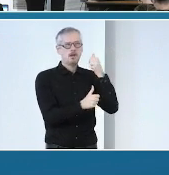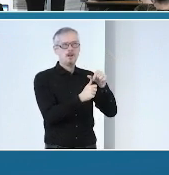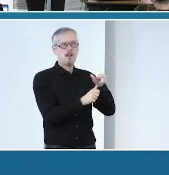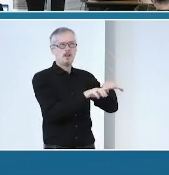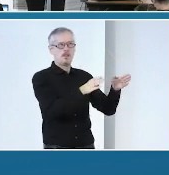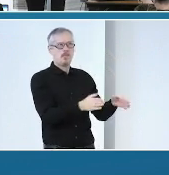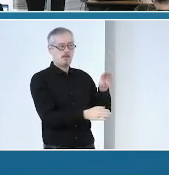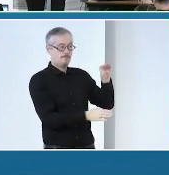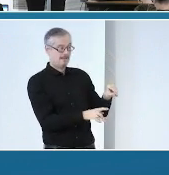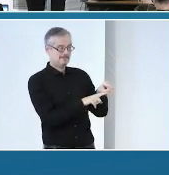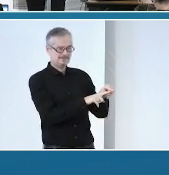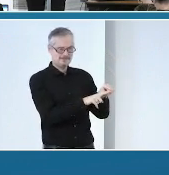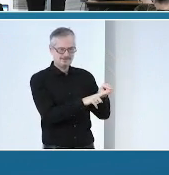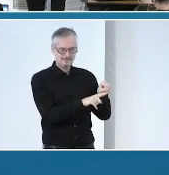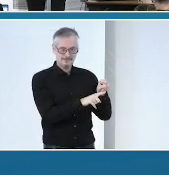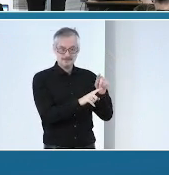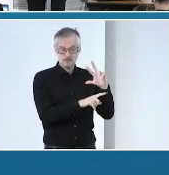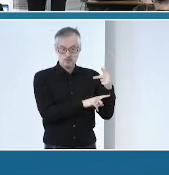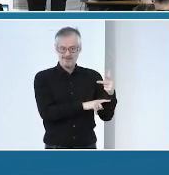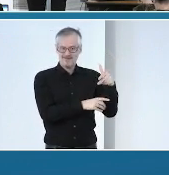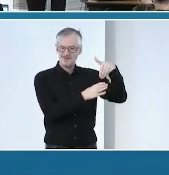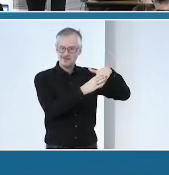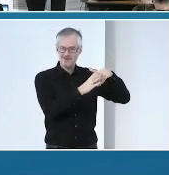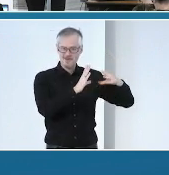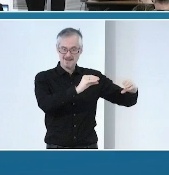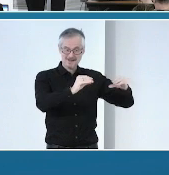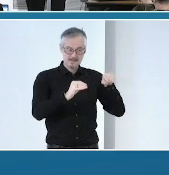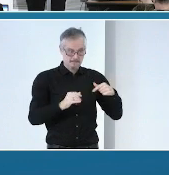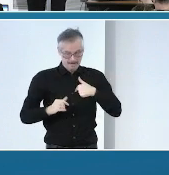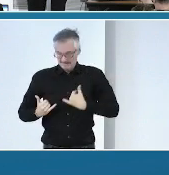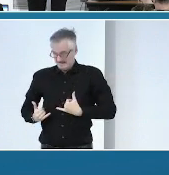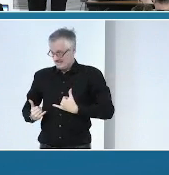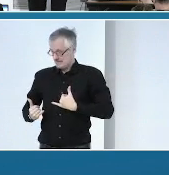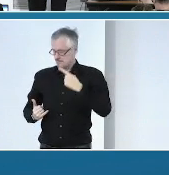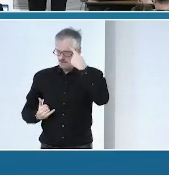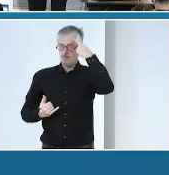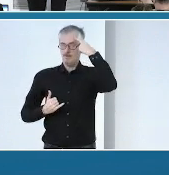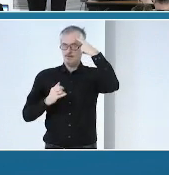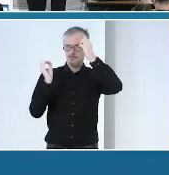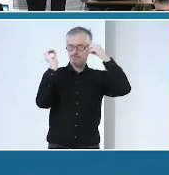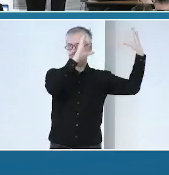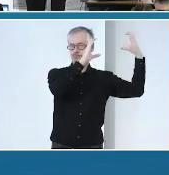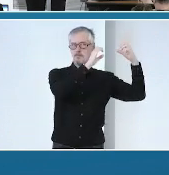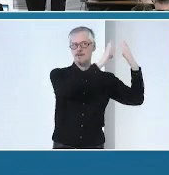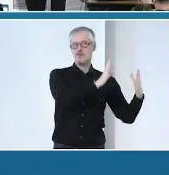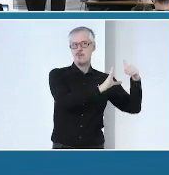cette représentation mentale, alors que je suis ici, je suis en train de me représenter